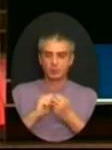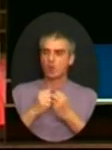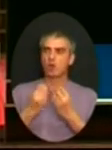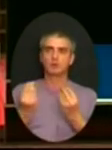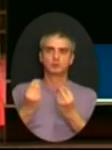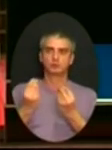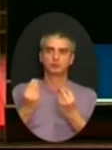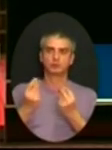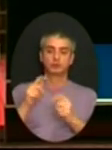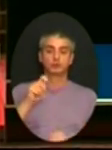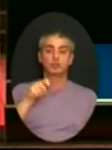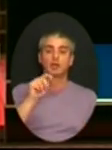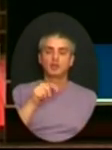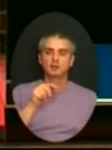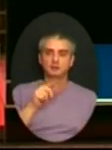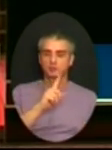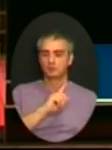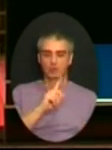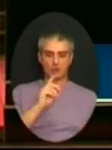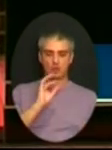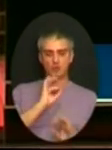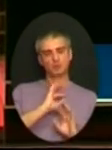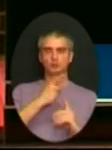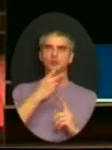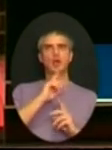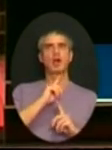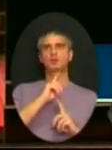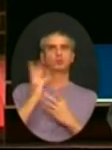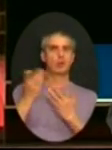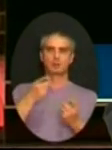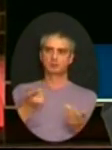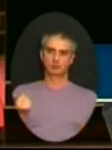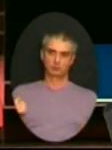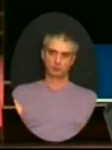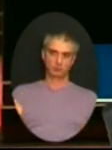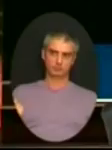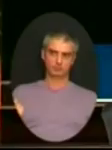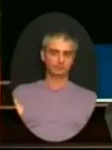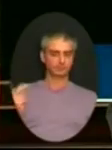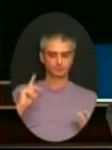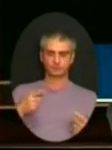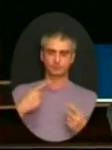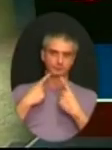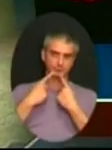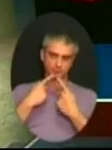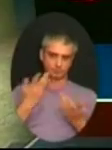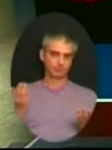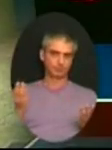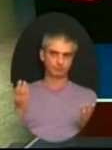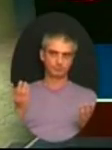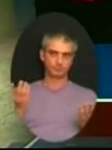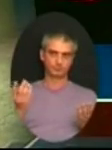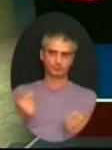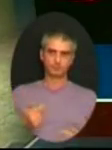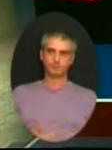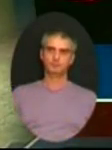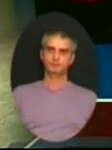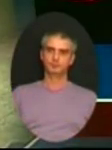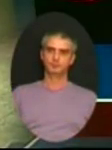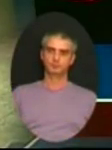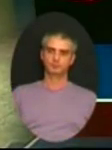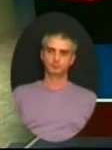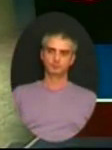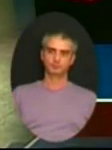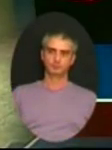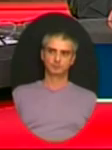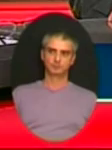אורח שהכנסת לא לגיטימי שתזמינו אותו לדיון. יש דיון שכותרתו של לגיטימי. יעל, אבל זה שיבוש הליך